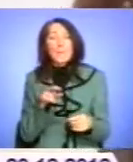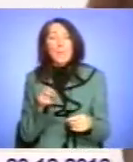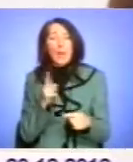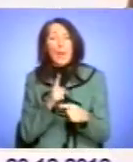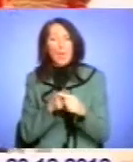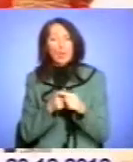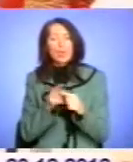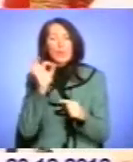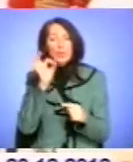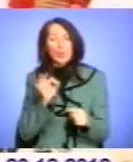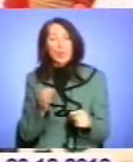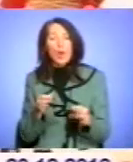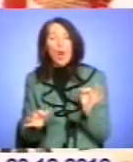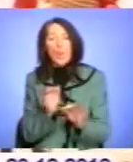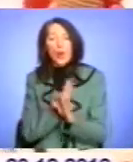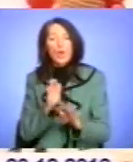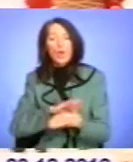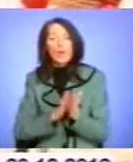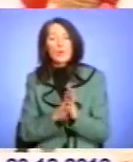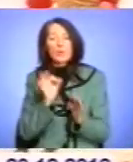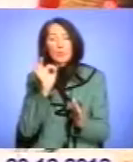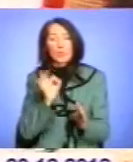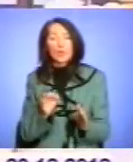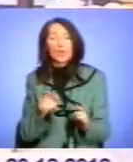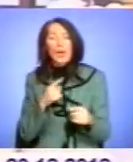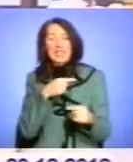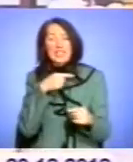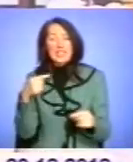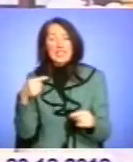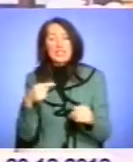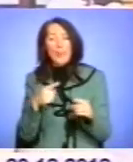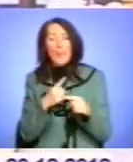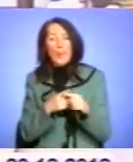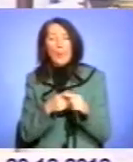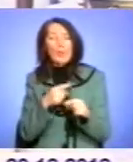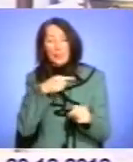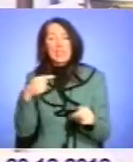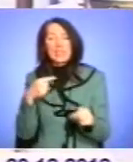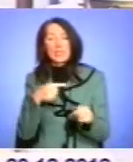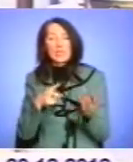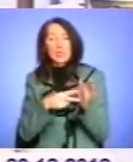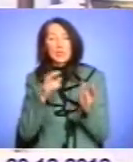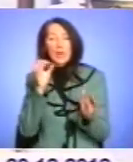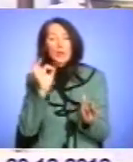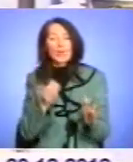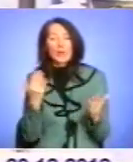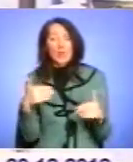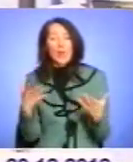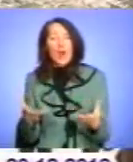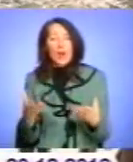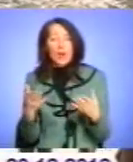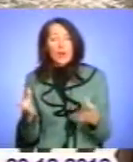Зокрема, погодні умови з температурою нижче плюс 7 градусів за Цельсієм вже вважаються такими, що можуть спричинити проблеми зі